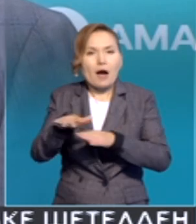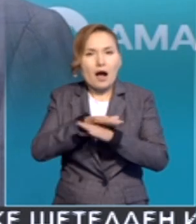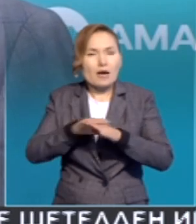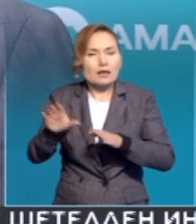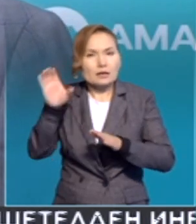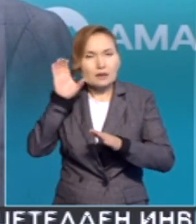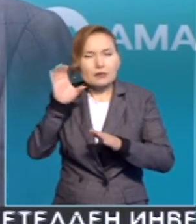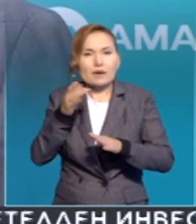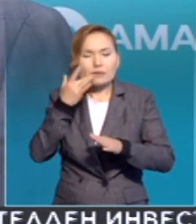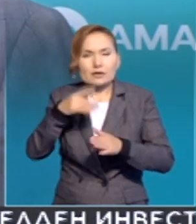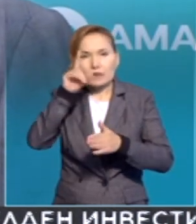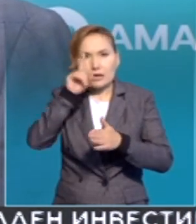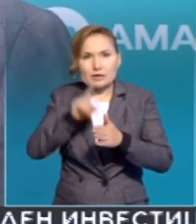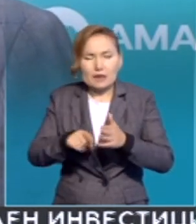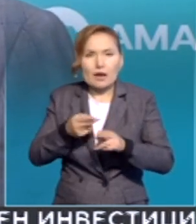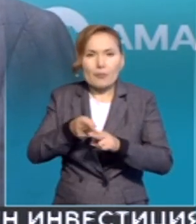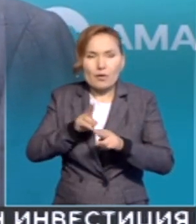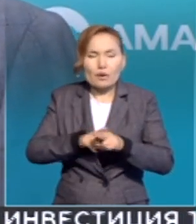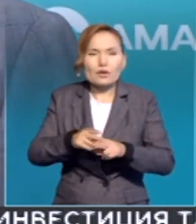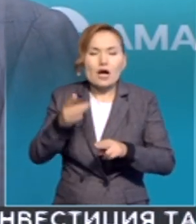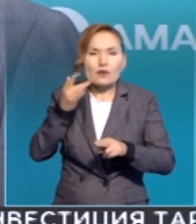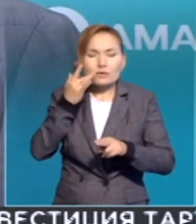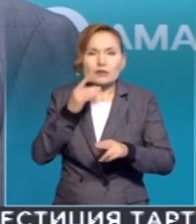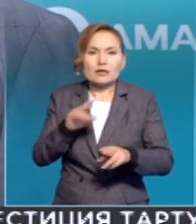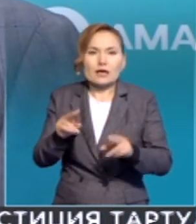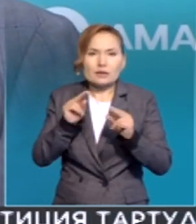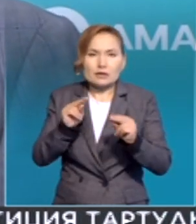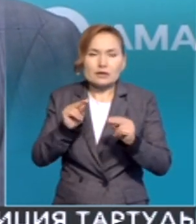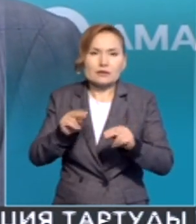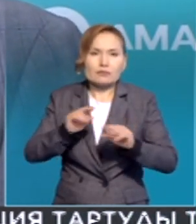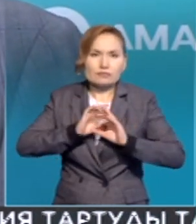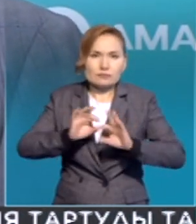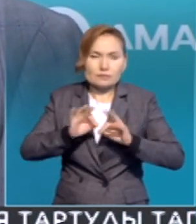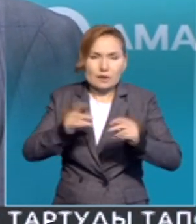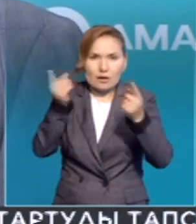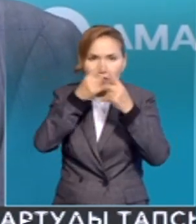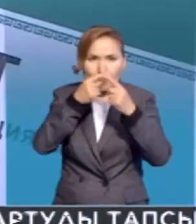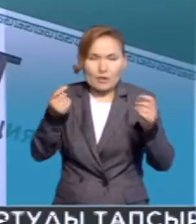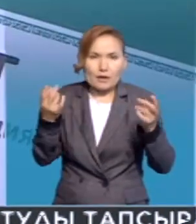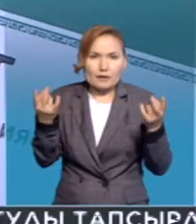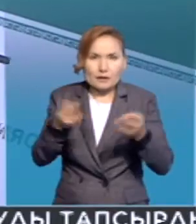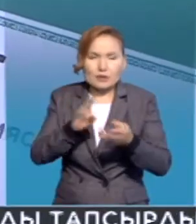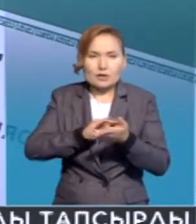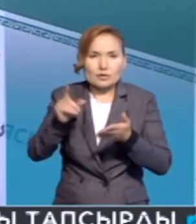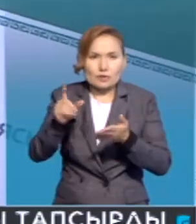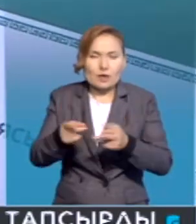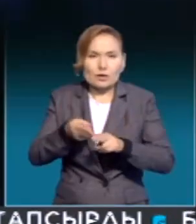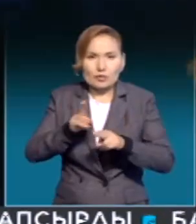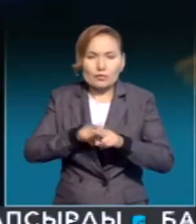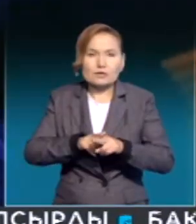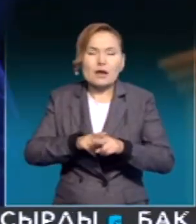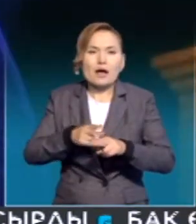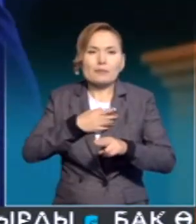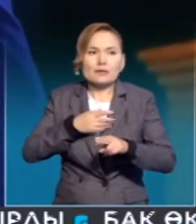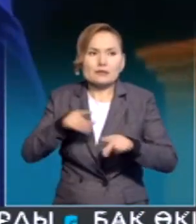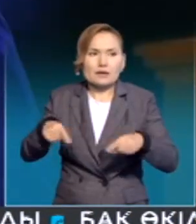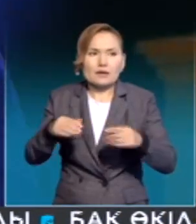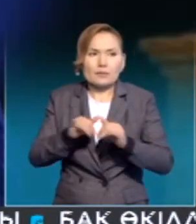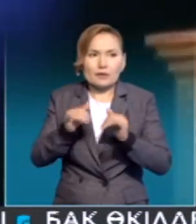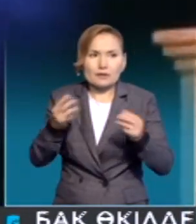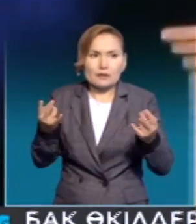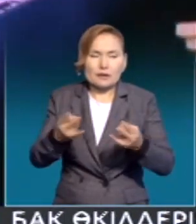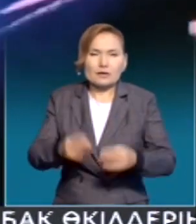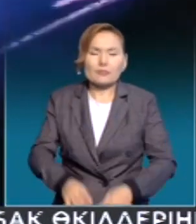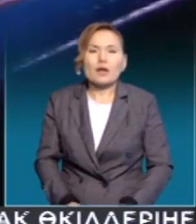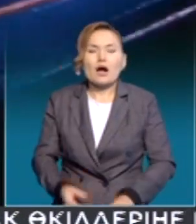кейде расталмаған ақпараттарды блогерлер тарата салуы мүмкін, ал шынайы нақты ақпаратты ол дәстүр журналистикадан көре аламыз. Аманат медиа